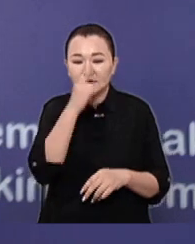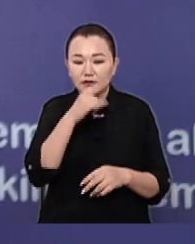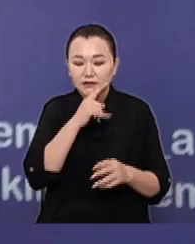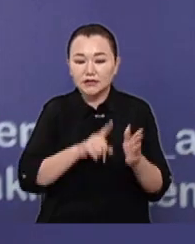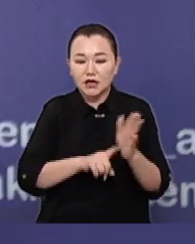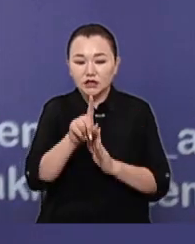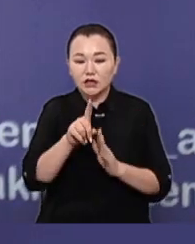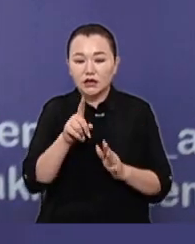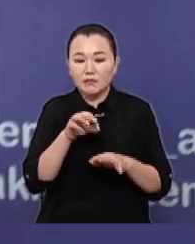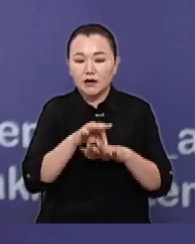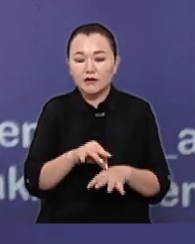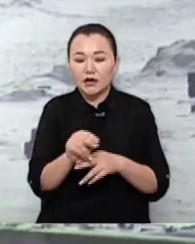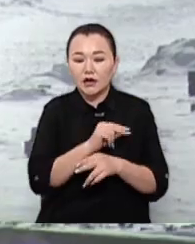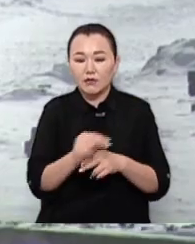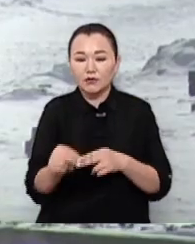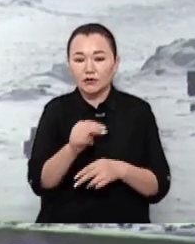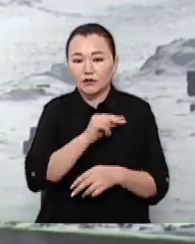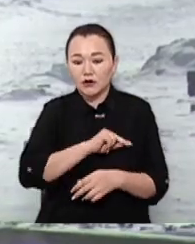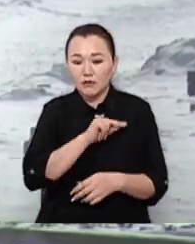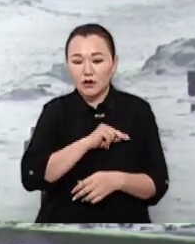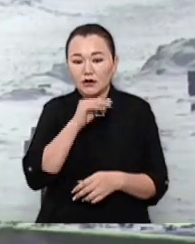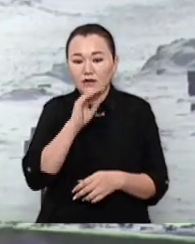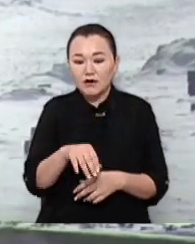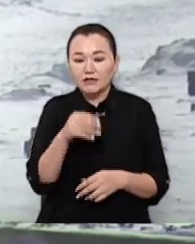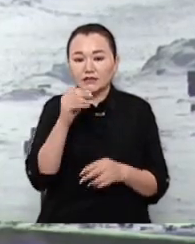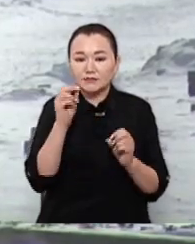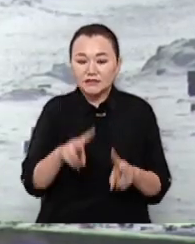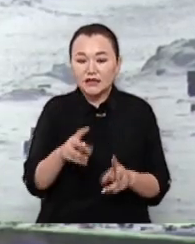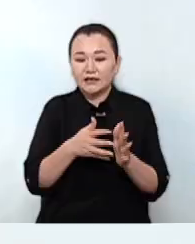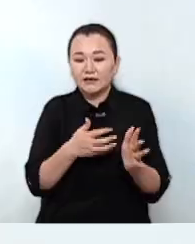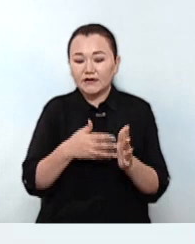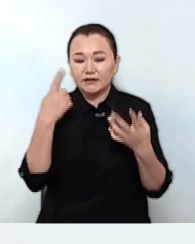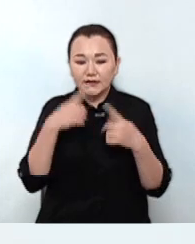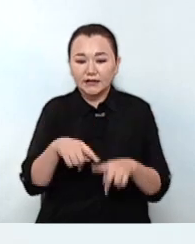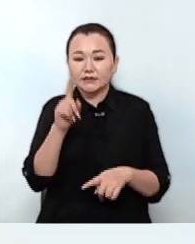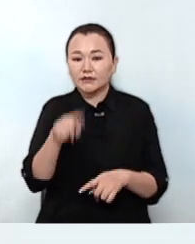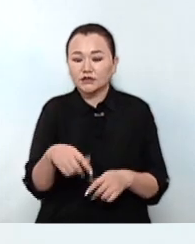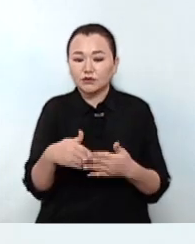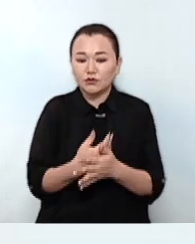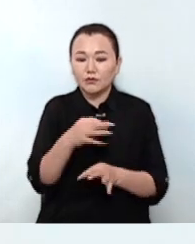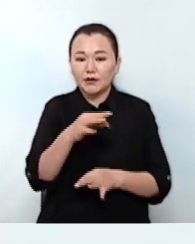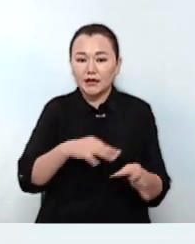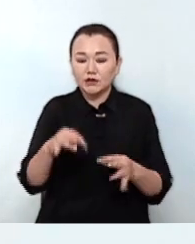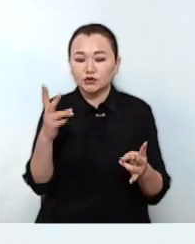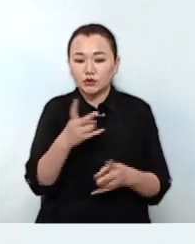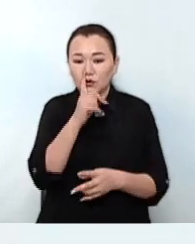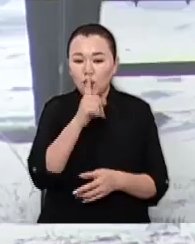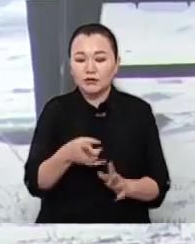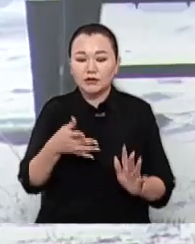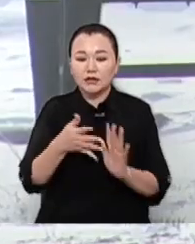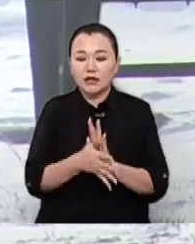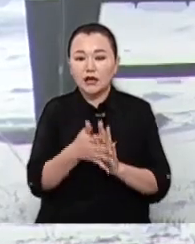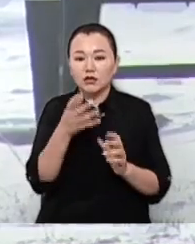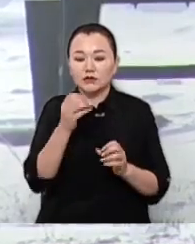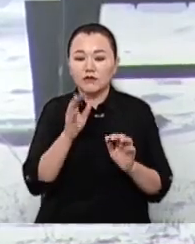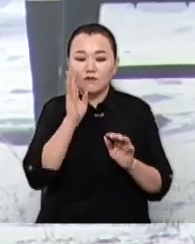начнет проводить ремонтные работы. Не хватит ни специалистов, ни техники. Да и чтобы разработать новые проекты, еще год потребуется.